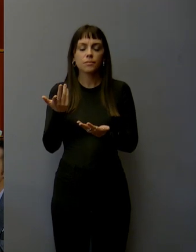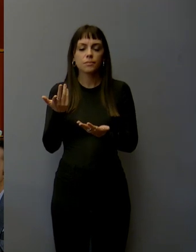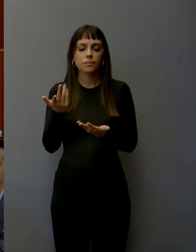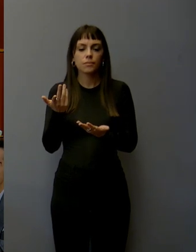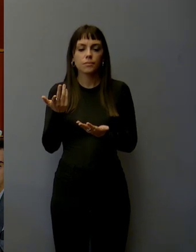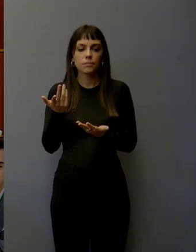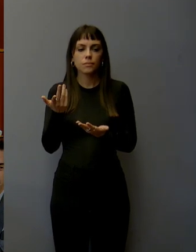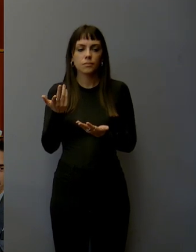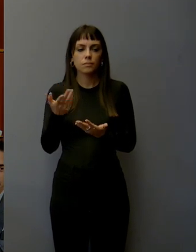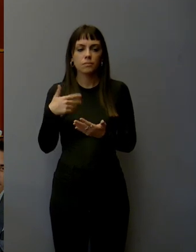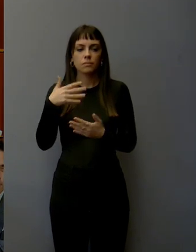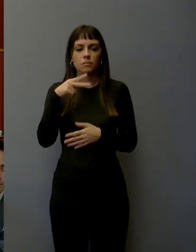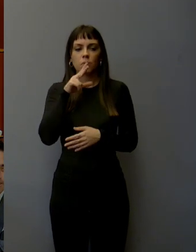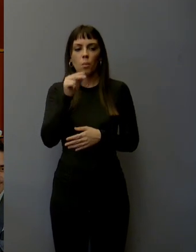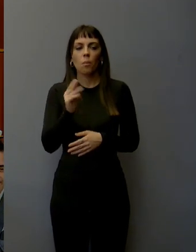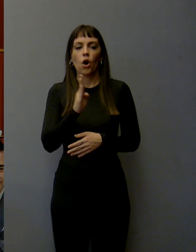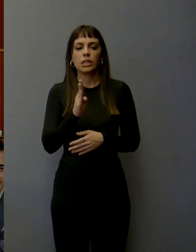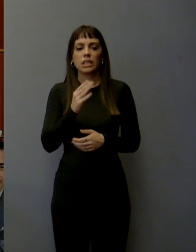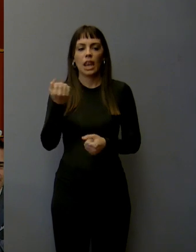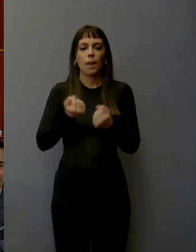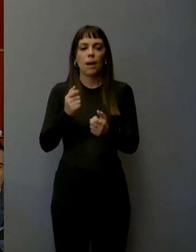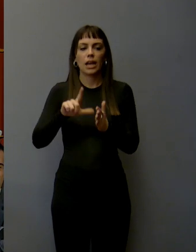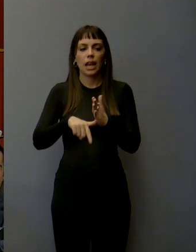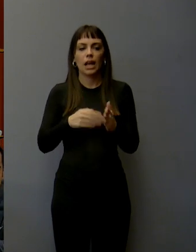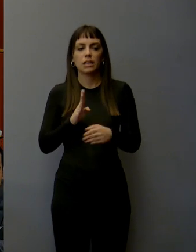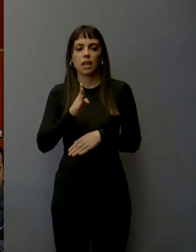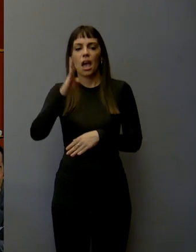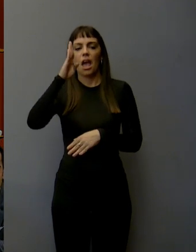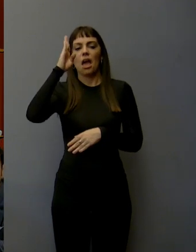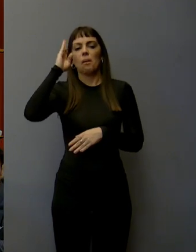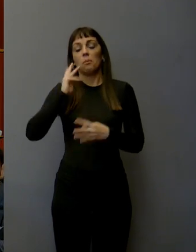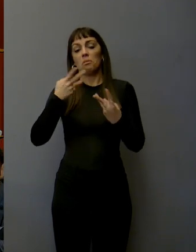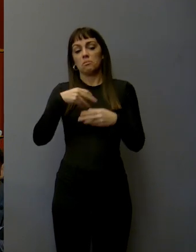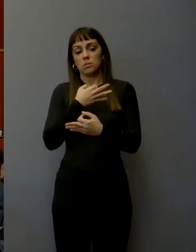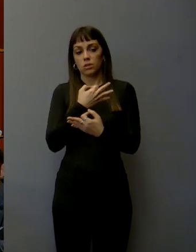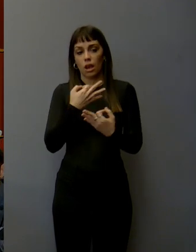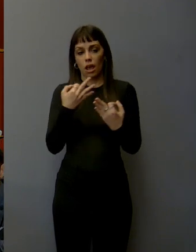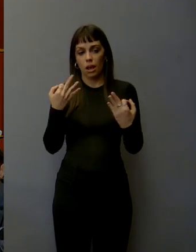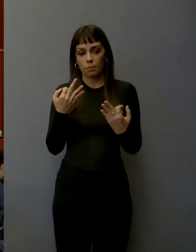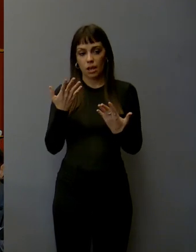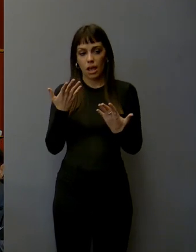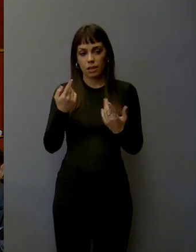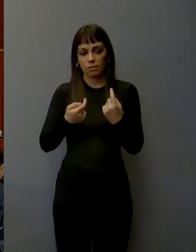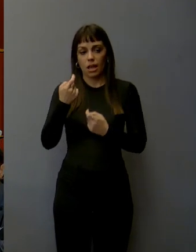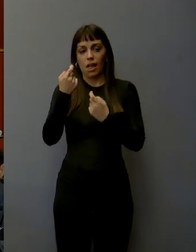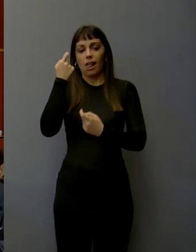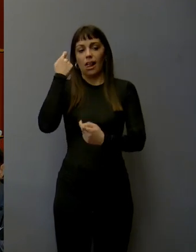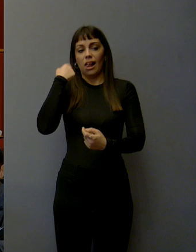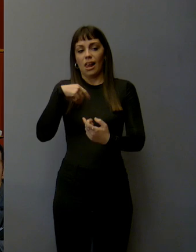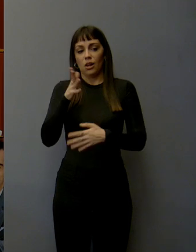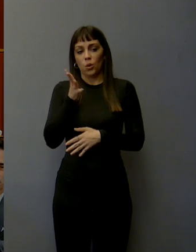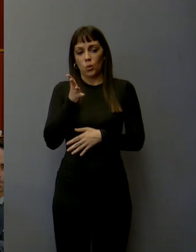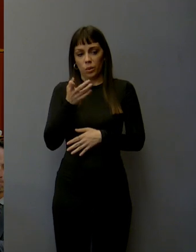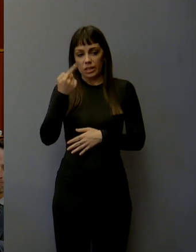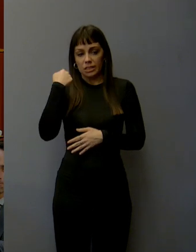funziona bene Ci porta indietro di 15 anni ma in qualche modo diciamo ha un suo funzionamento